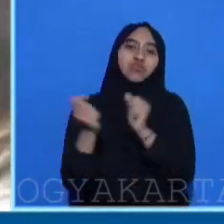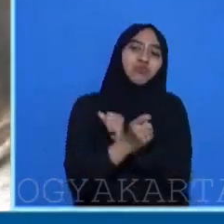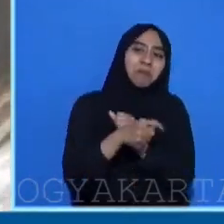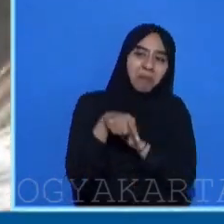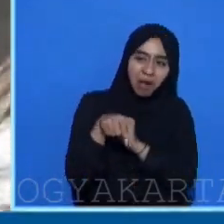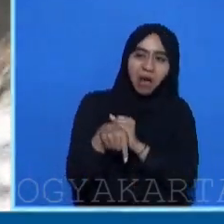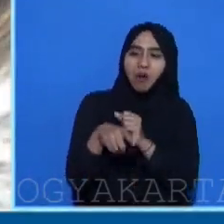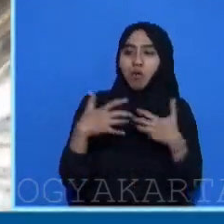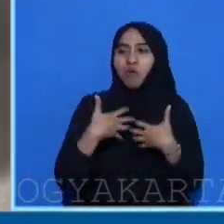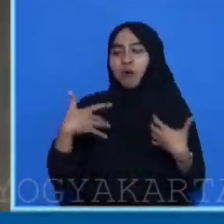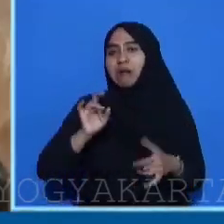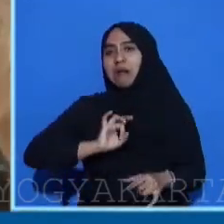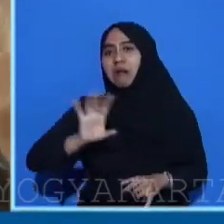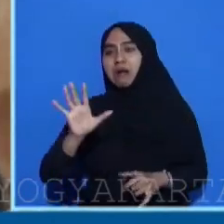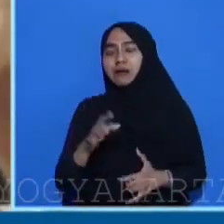jenis